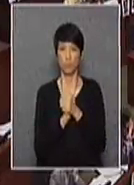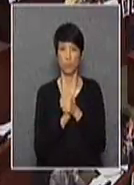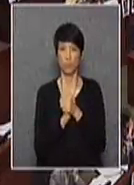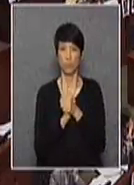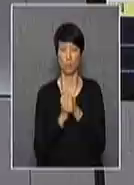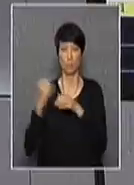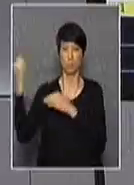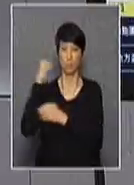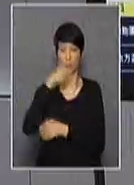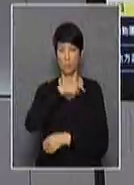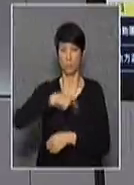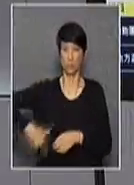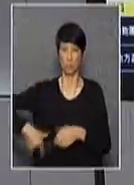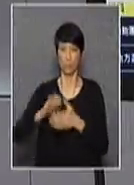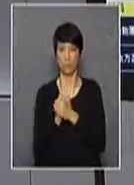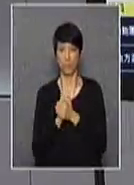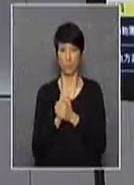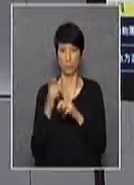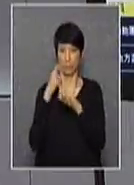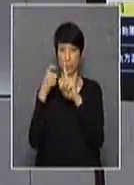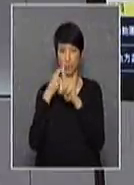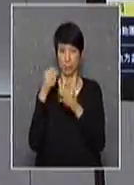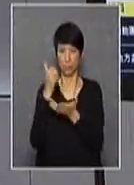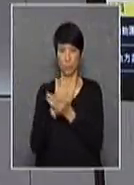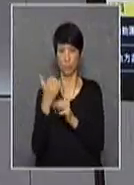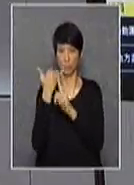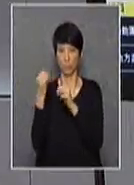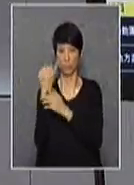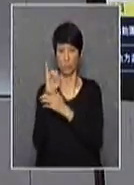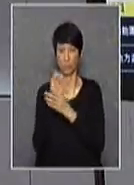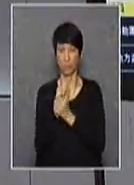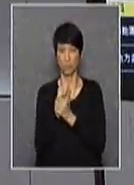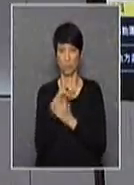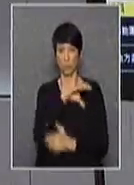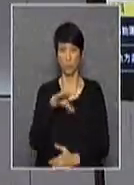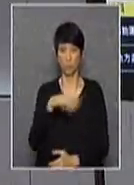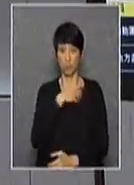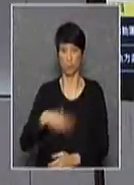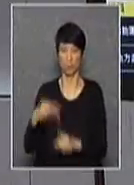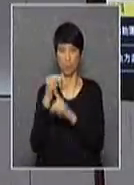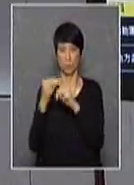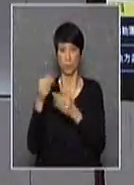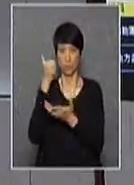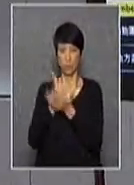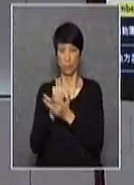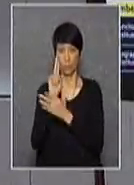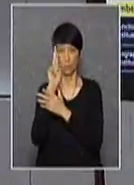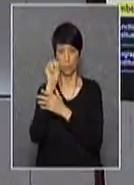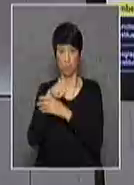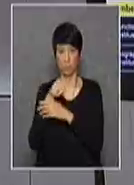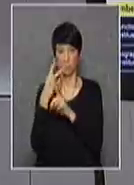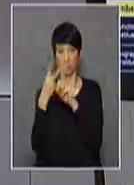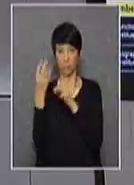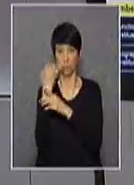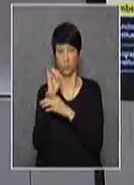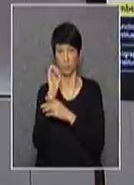功能團體選舉產生議員，19位出席，沒人贊成，16位反對，沒人棄權。分區直接選舉產生的議員，17位出席，2位贊成，12位